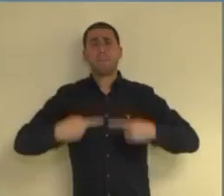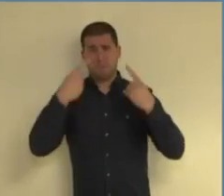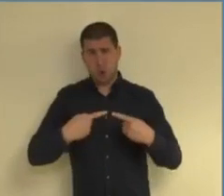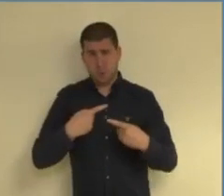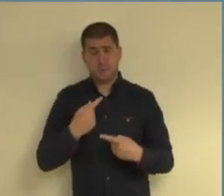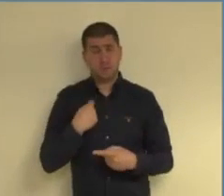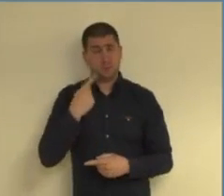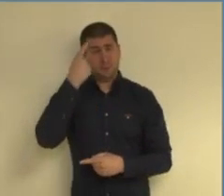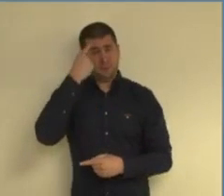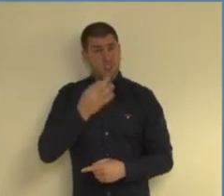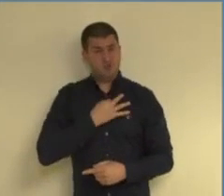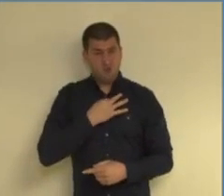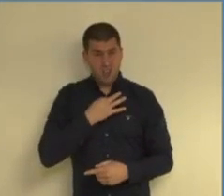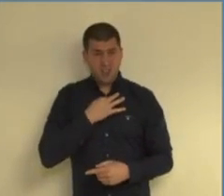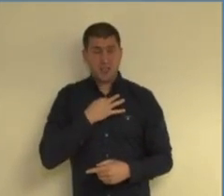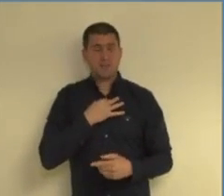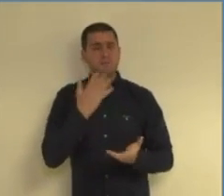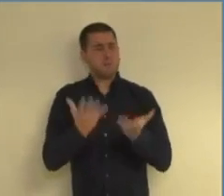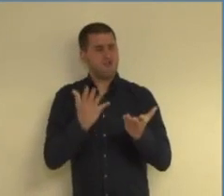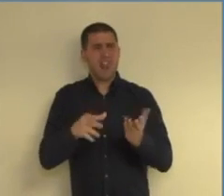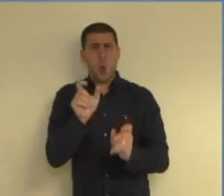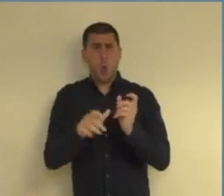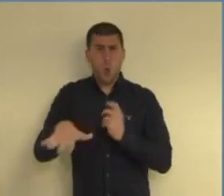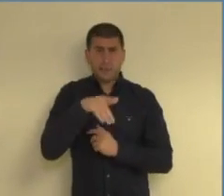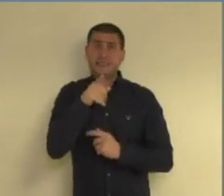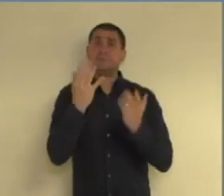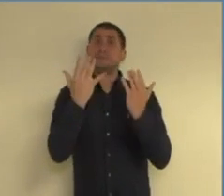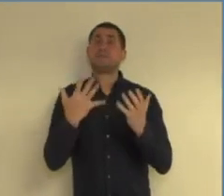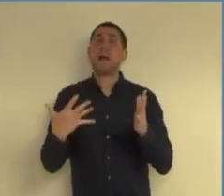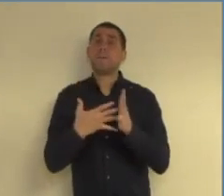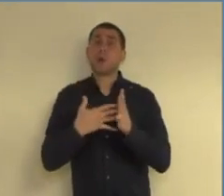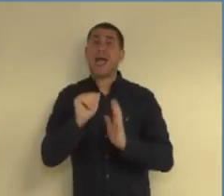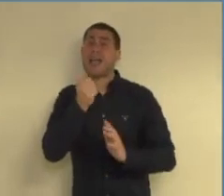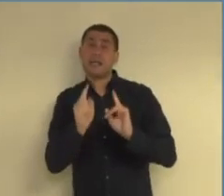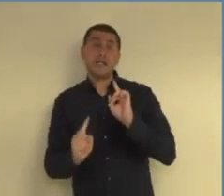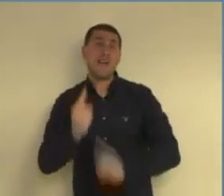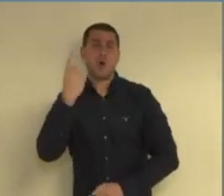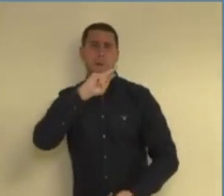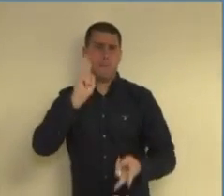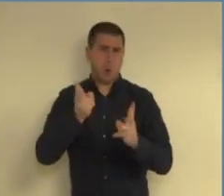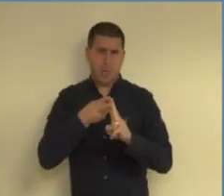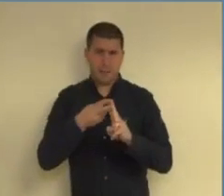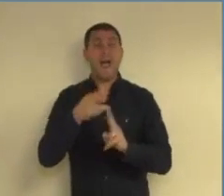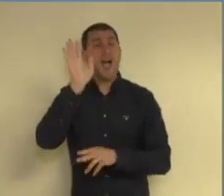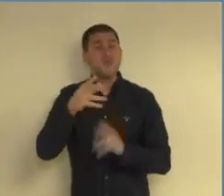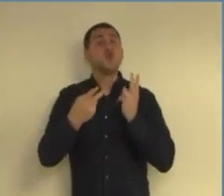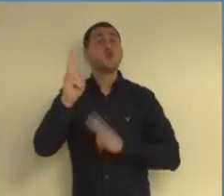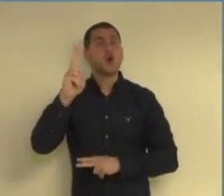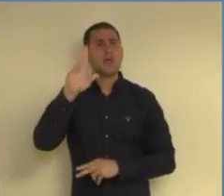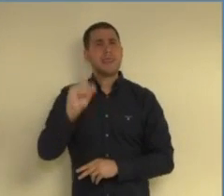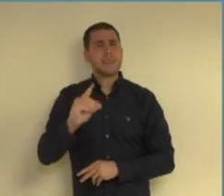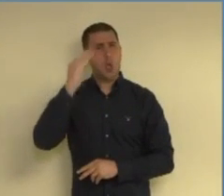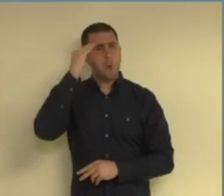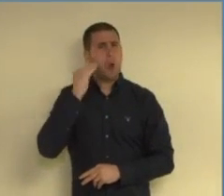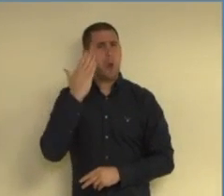למטה וידיעתי, ביחס לאוכלוסייה, זהו מספר הבדיקות הגדול ביותר בעולם, אפילו יותר מדרום